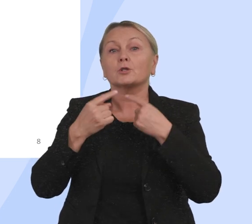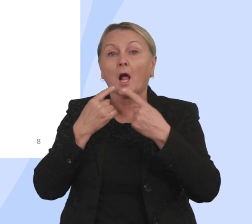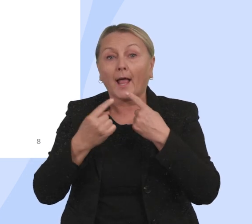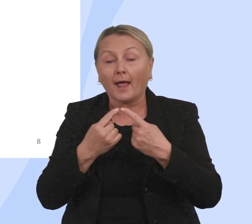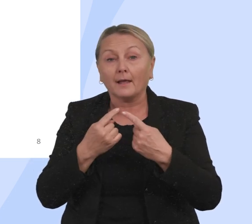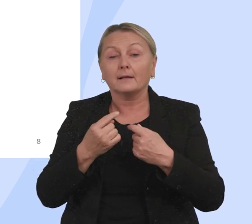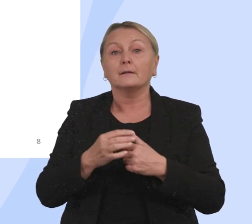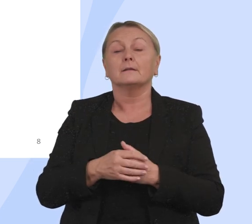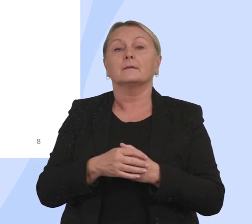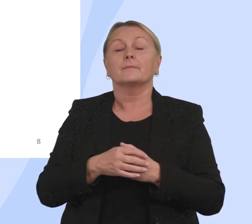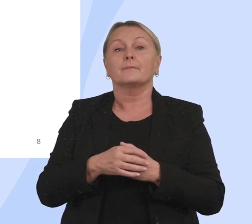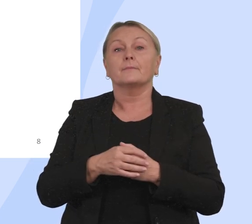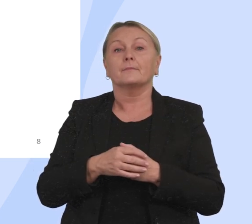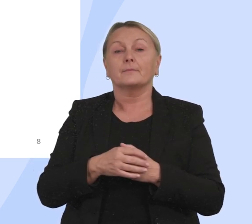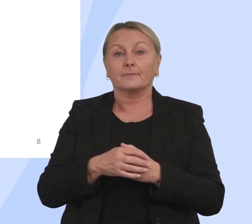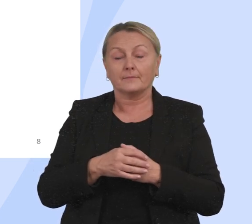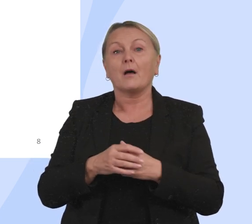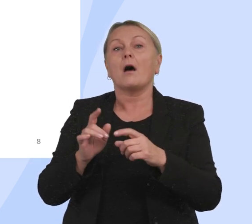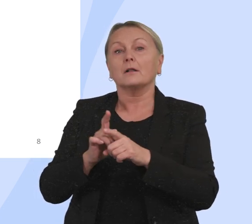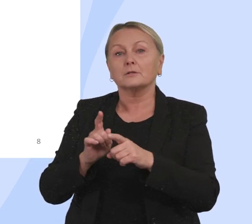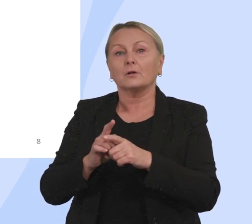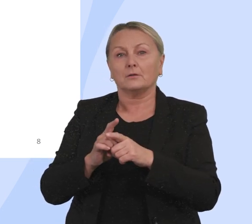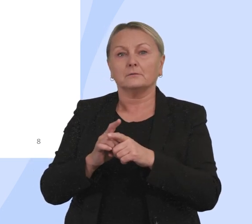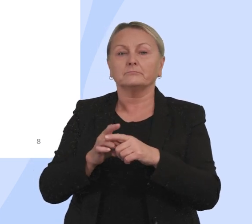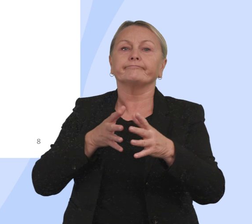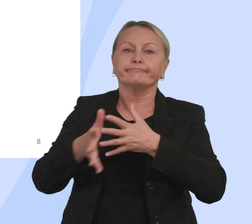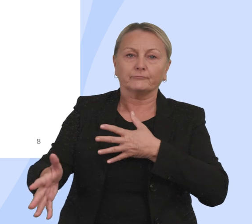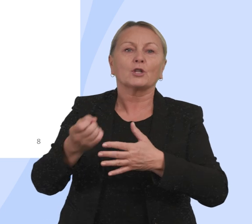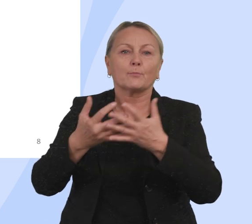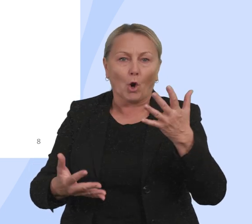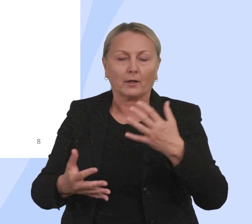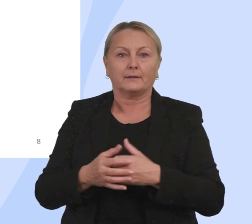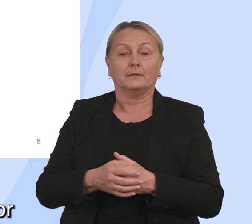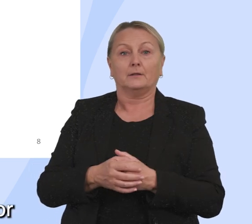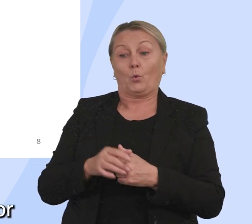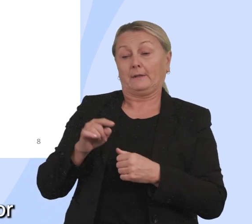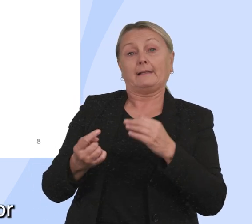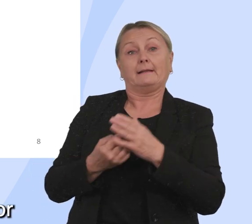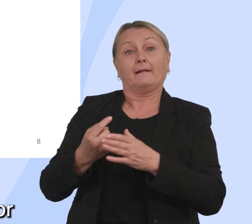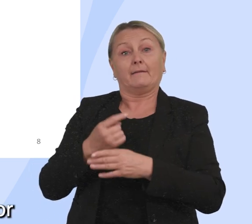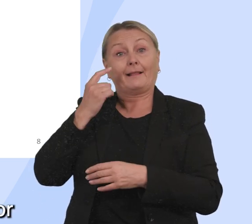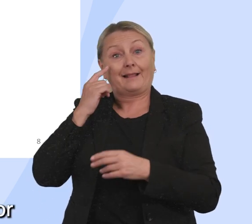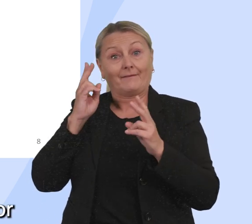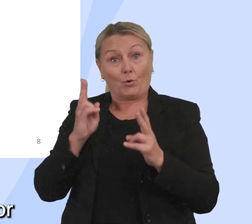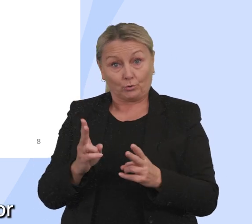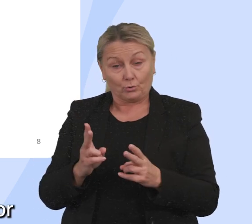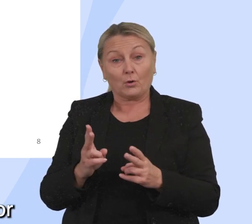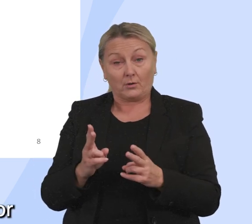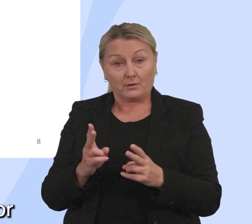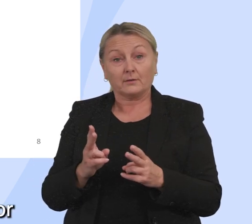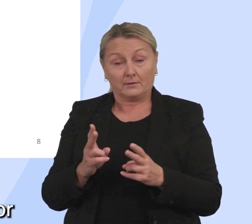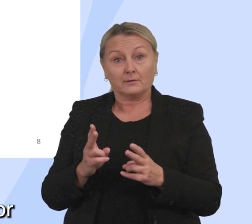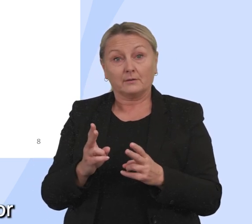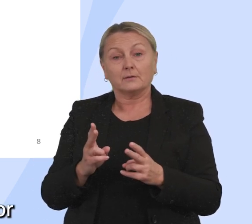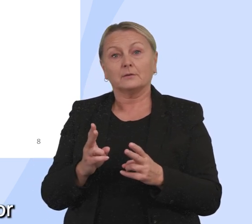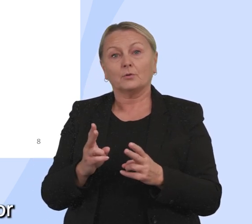tale, altså udføre sprog. Og i det her tilfælde tænker vi også, at når man motorisk skal pege, for eksempel i